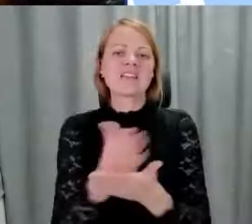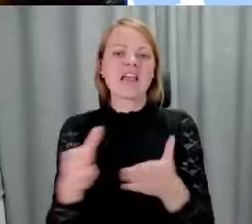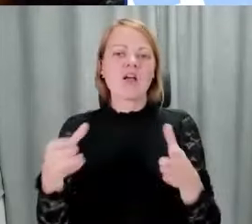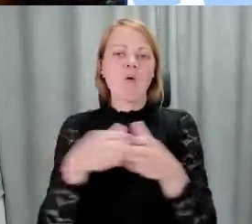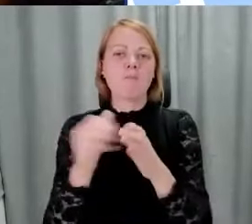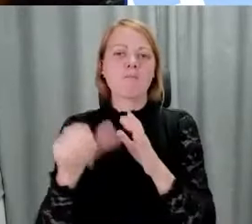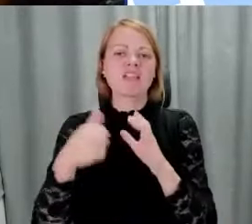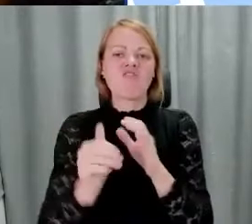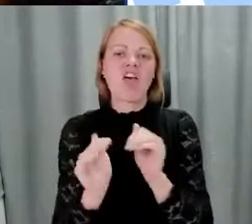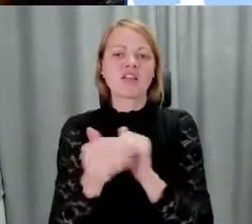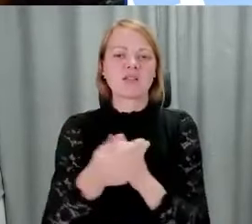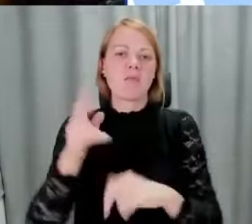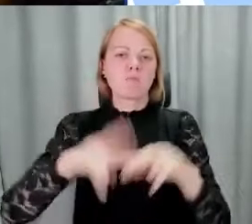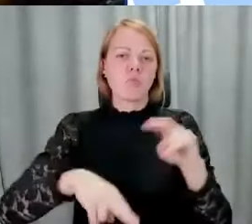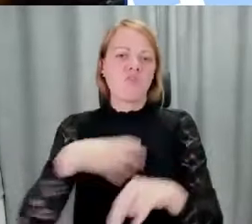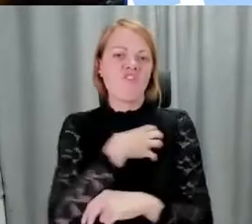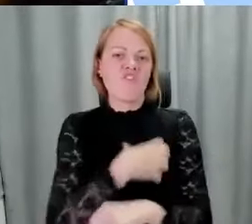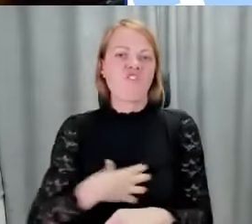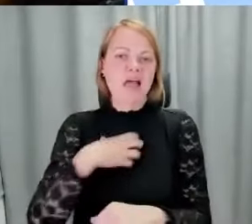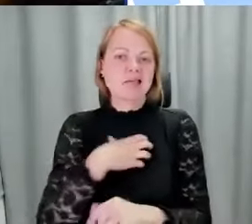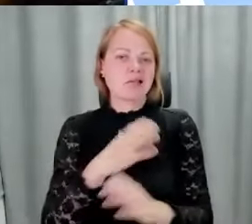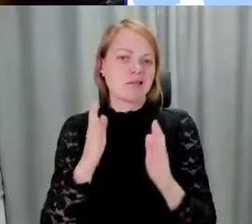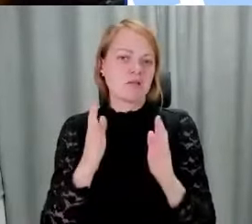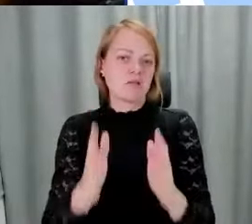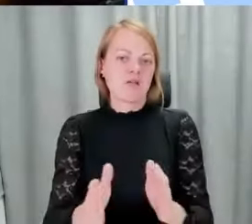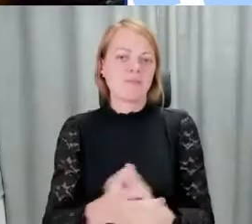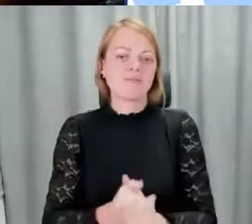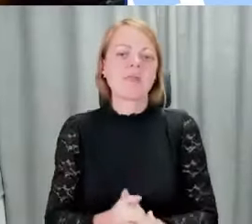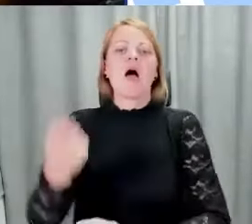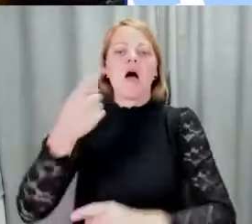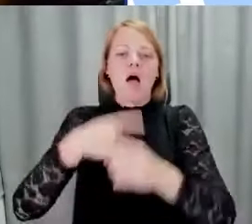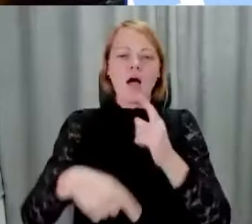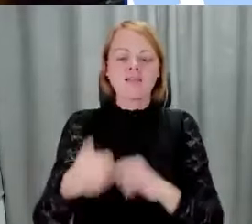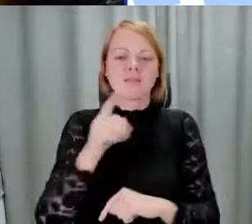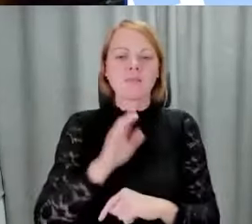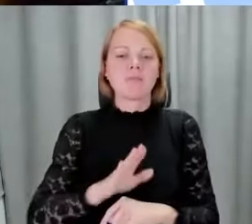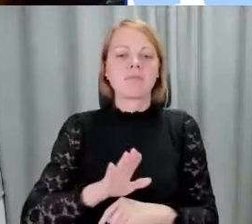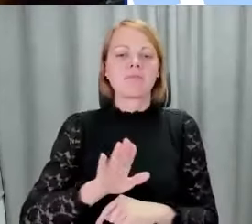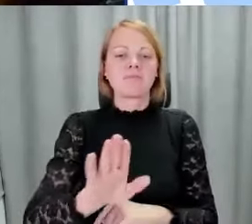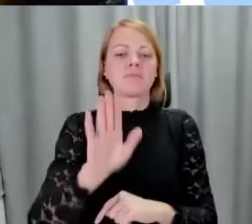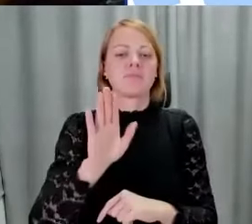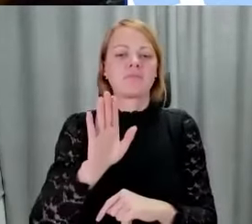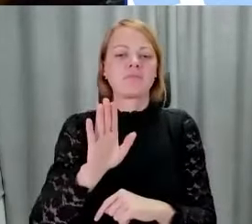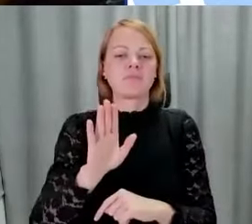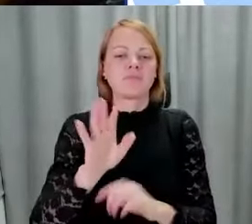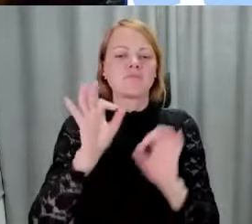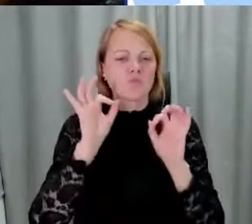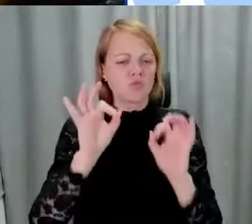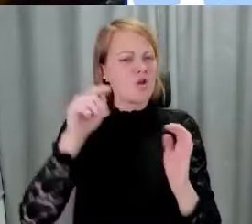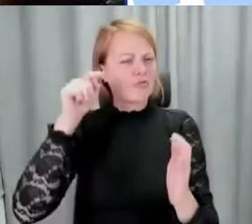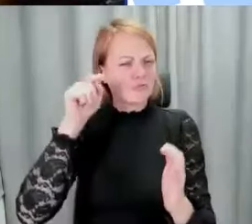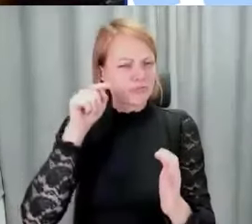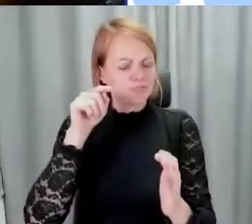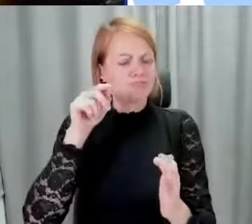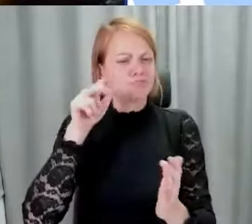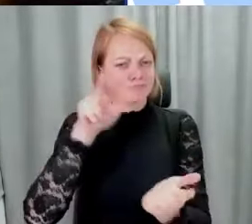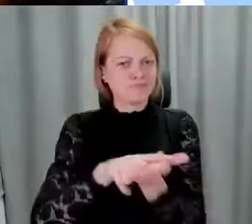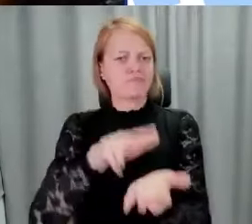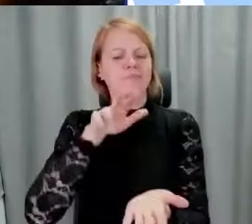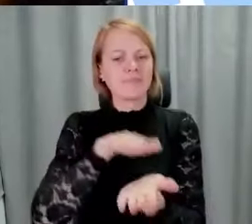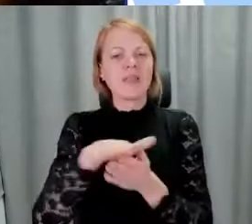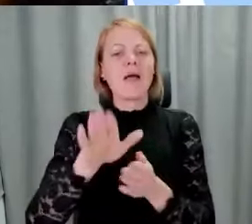jābūvē. Paldies. Tad atgriezīsimies vēlreiz, ļaudis grib tiešām uzlikt tādu kārtīgu punktu uz tās birokrātijas